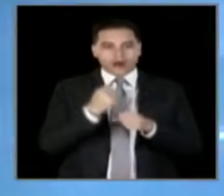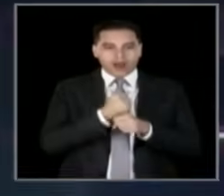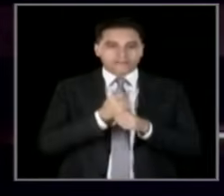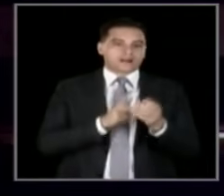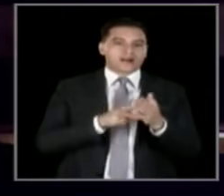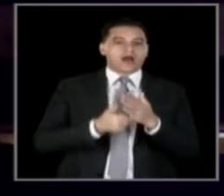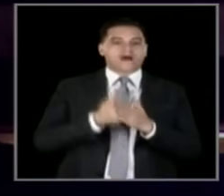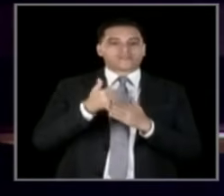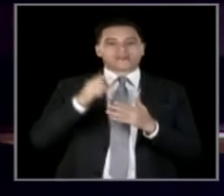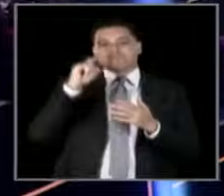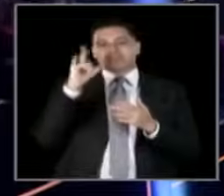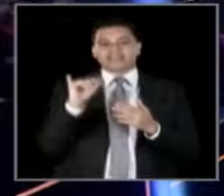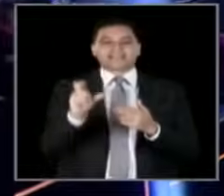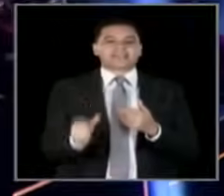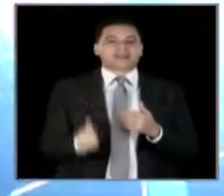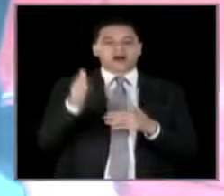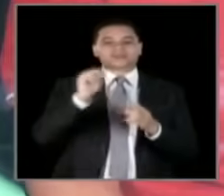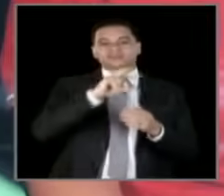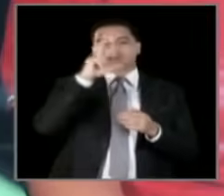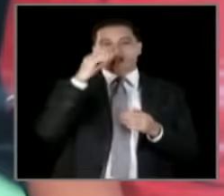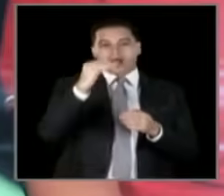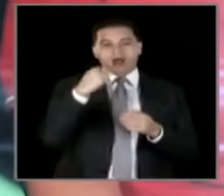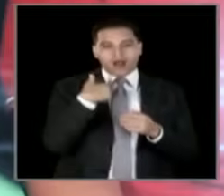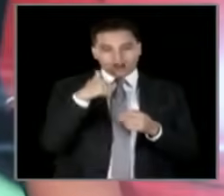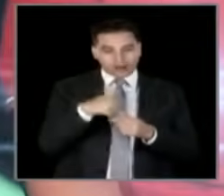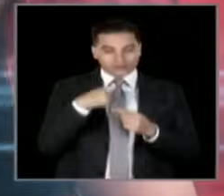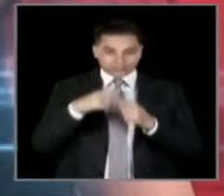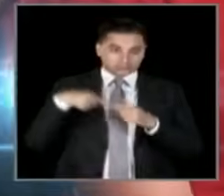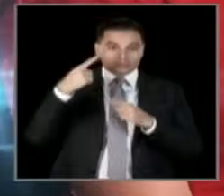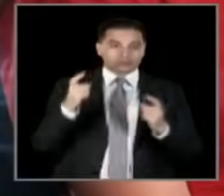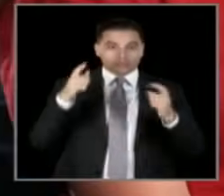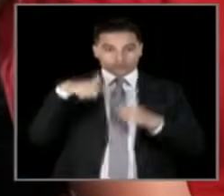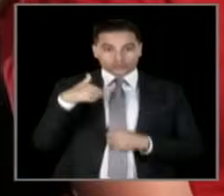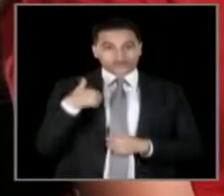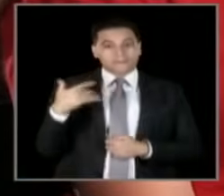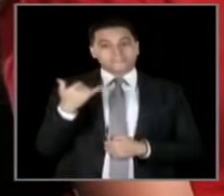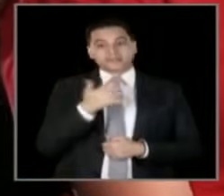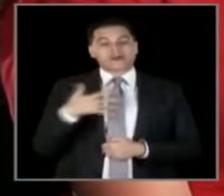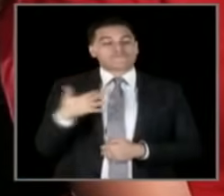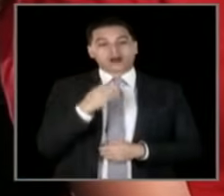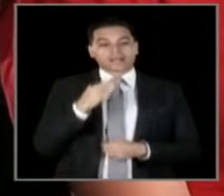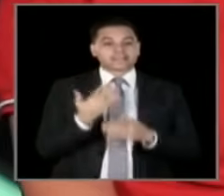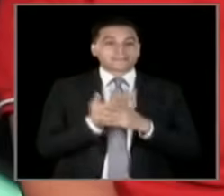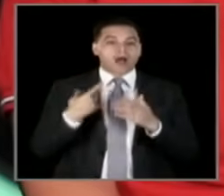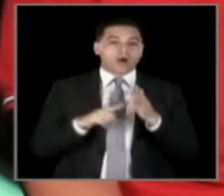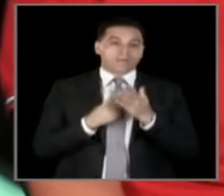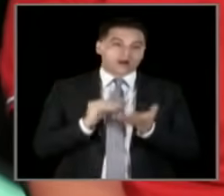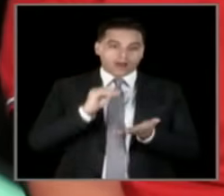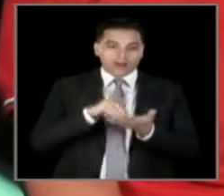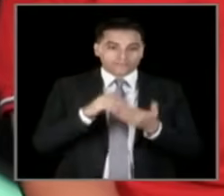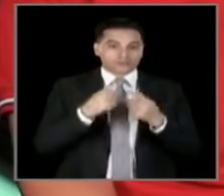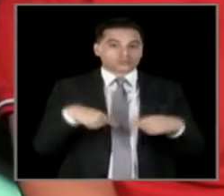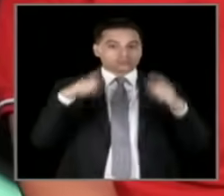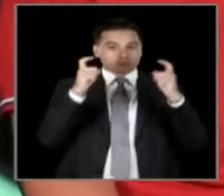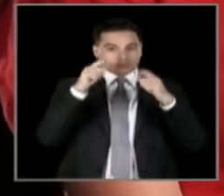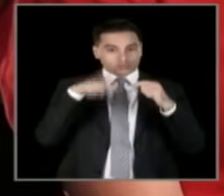التحدي. فيلينا صلاح. بعد ما تأهلنا للدور ال 16 المدرسة كانت فرحانة جدا، عشان دي كانت أول مشاركة لينا، وإن إحنا نتأهل